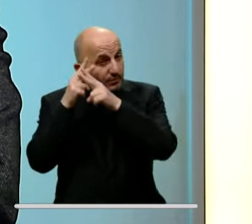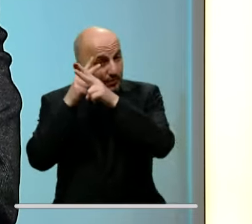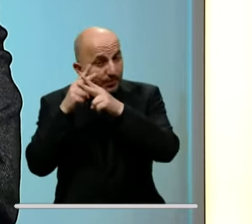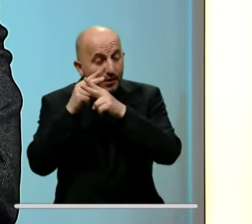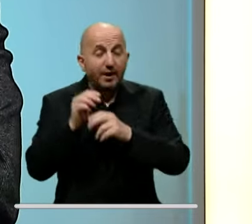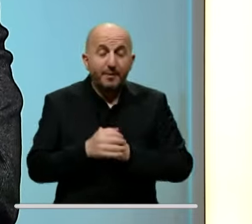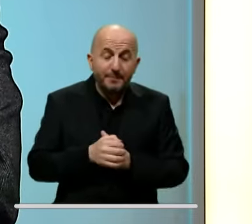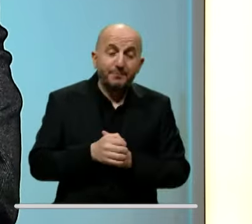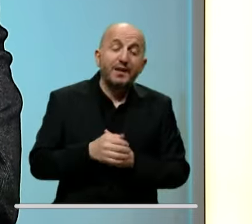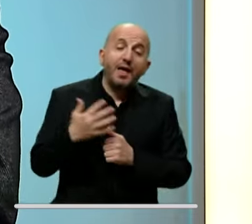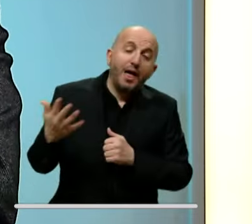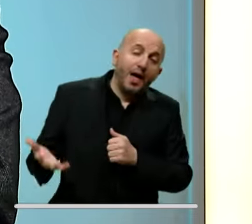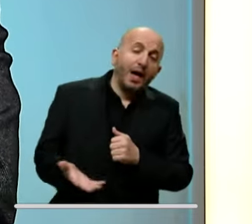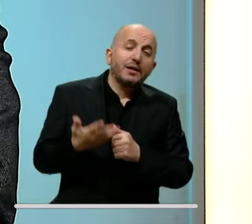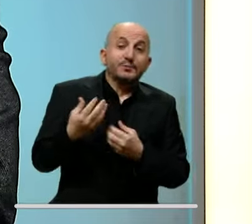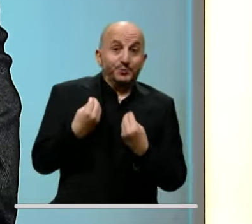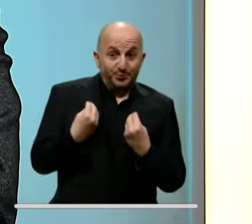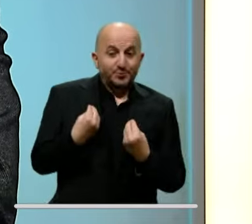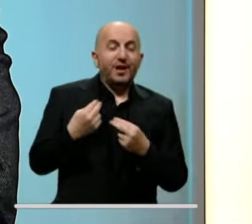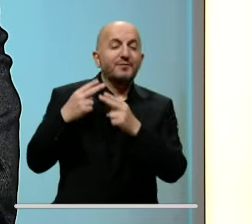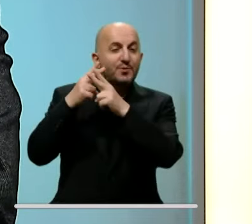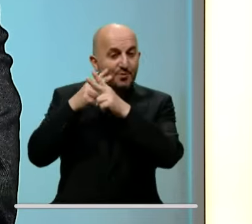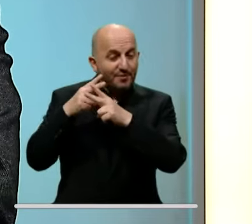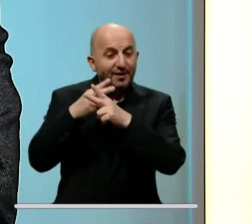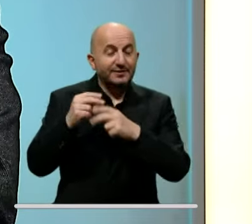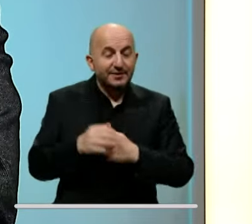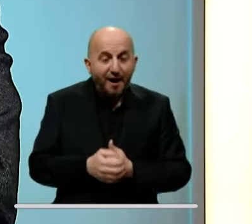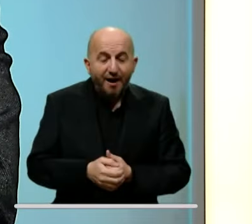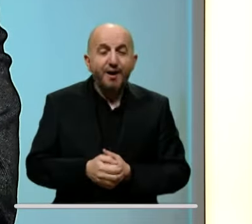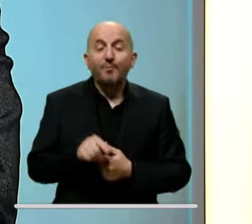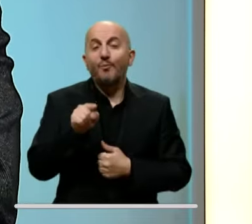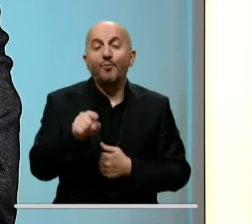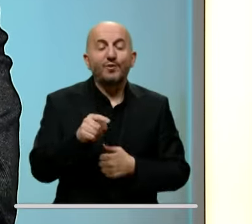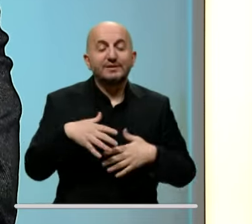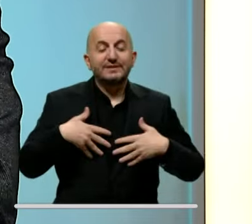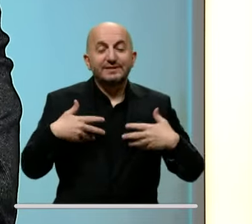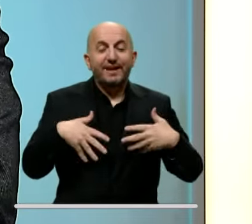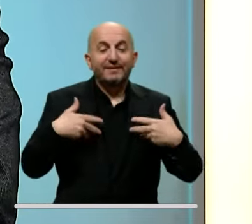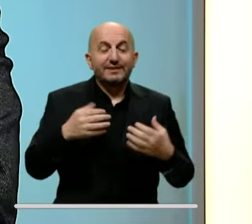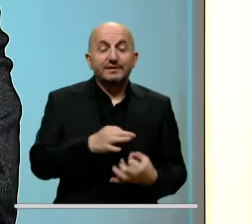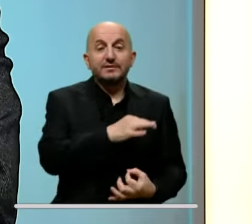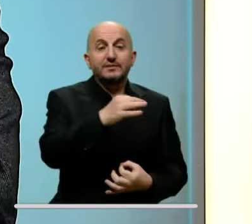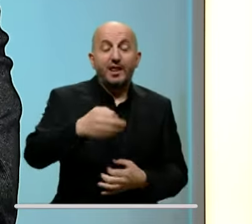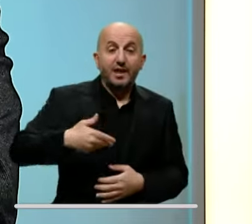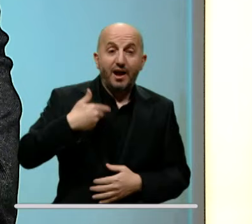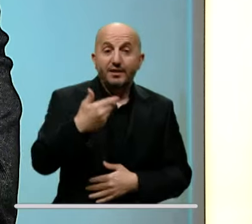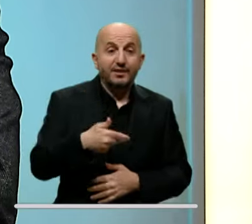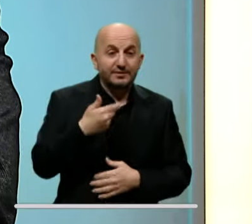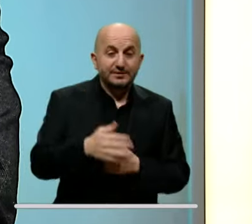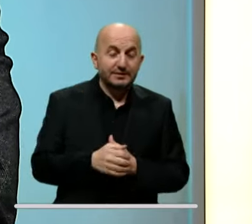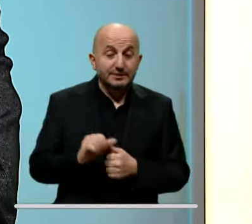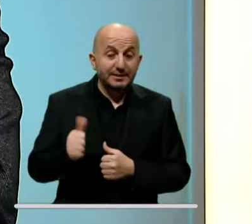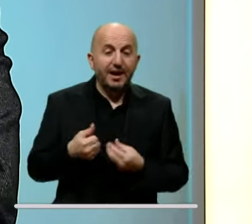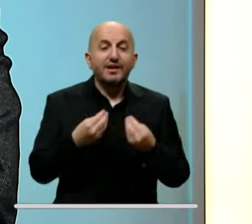Rüya Eğer güzel bir rüyaysa Eee bunu sevdiği insanlara anlatsın